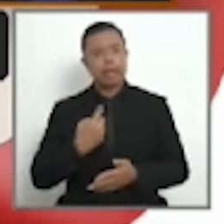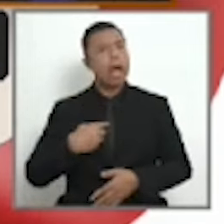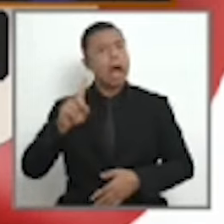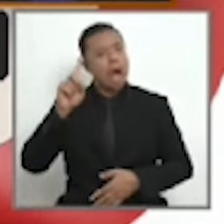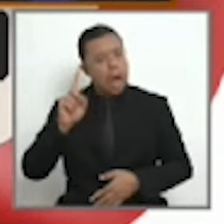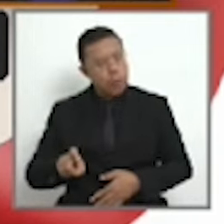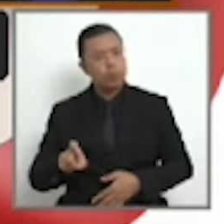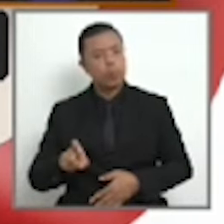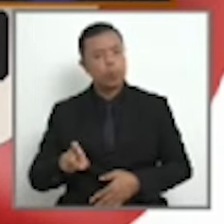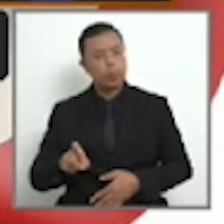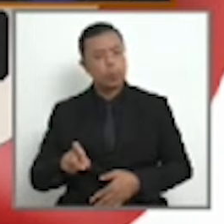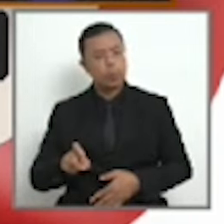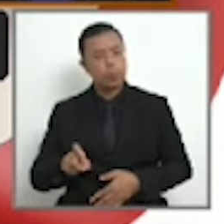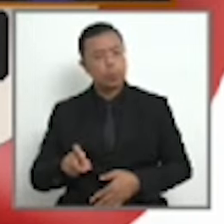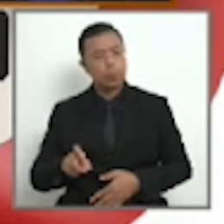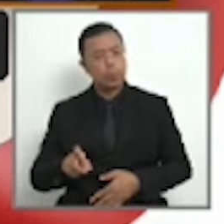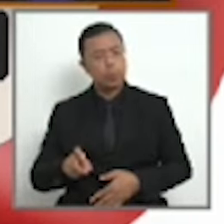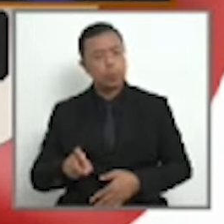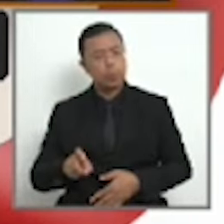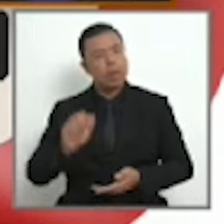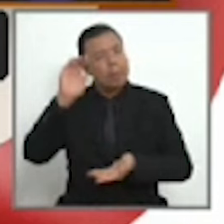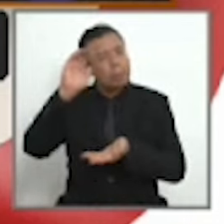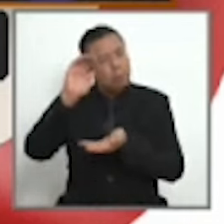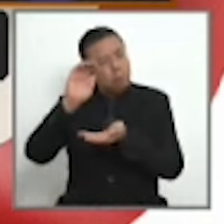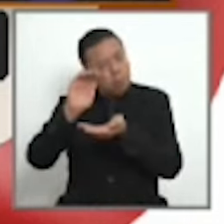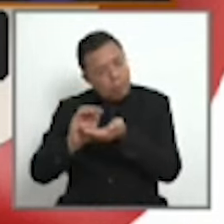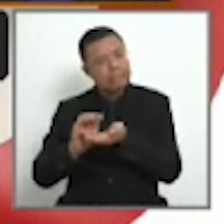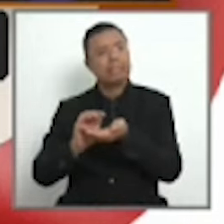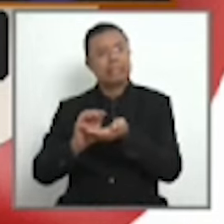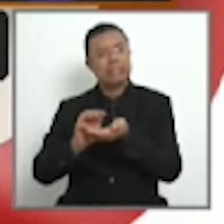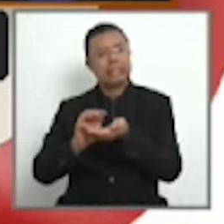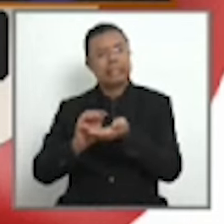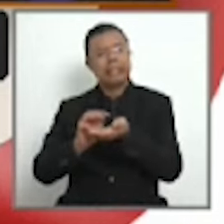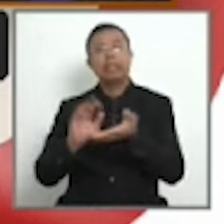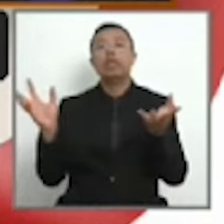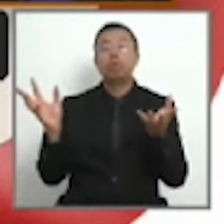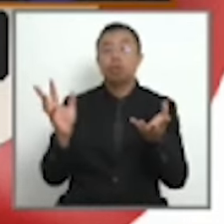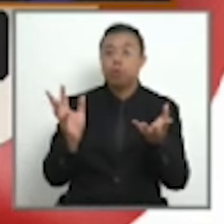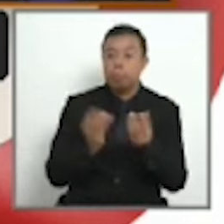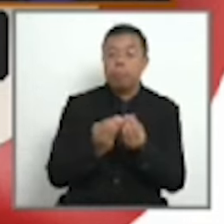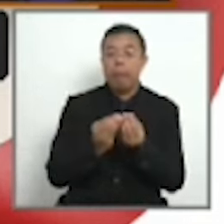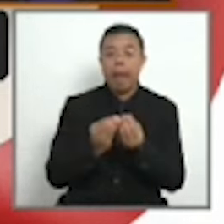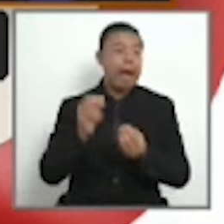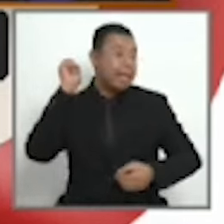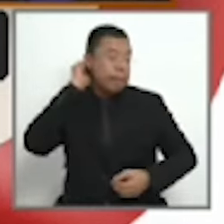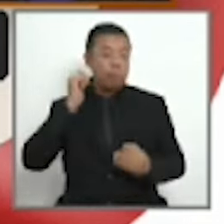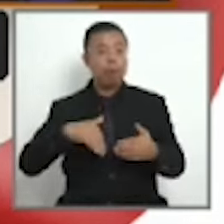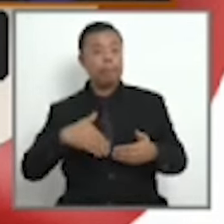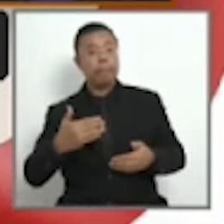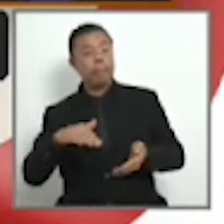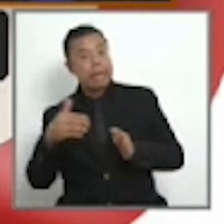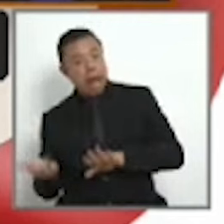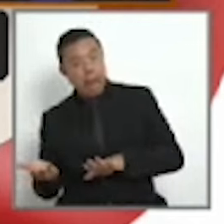harus e kurangi secara drastis angka kematian ibu yang